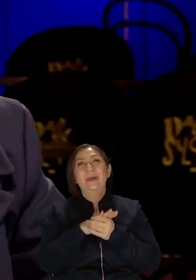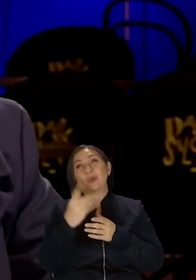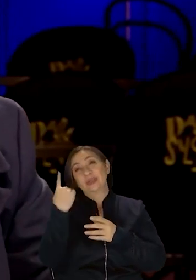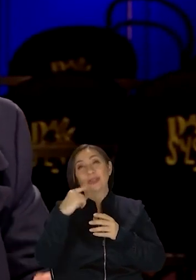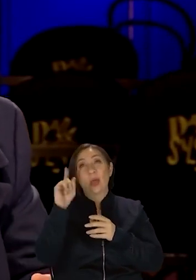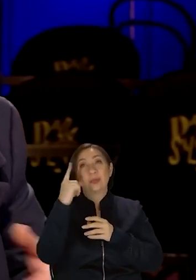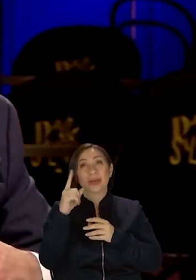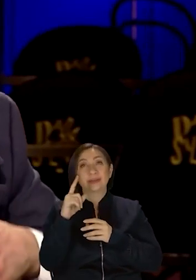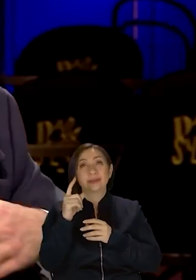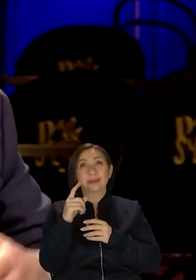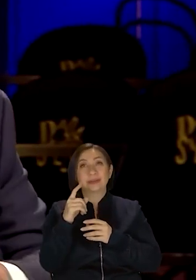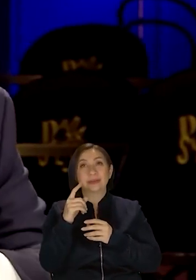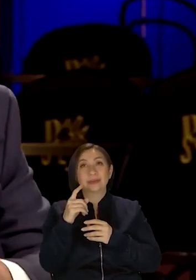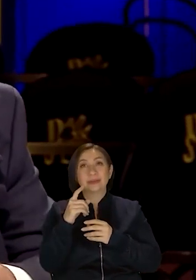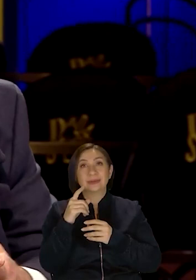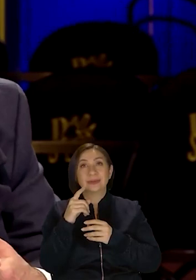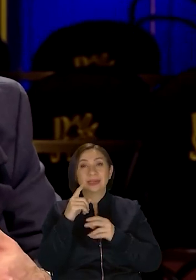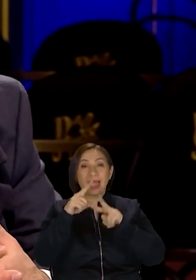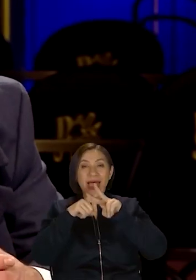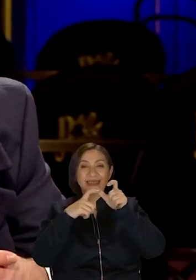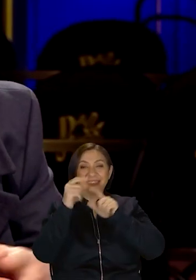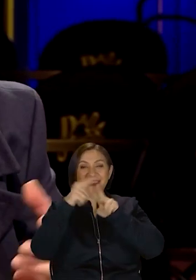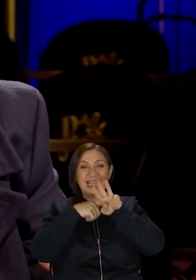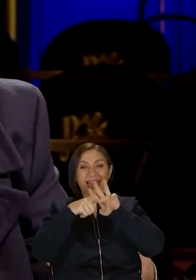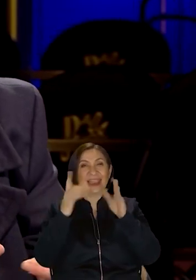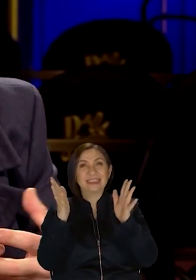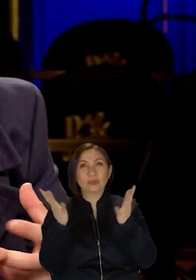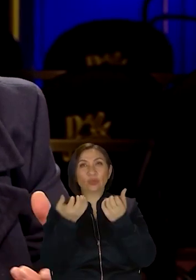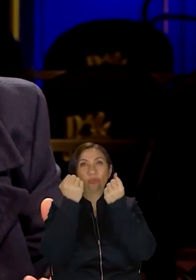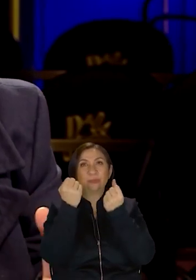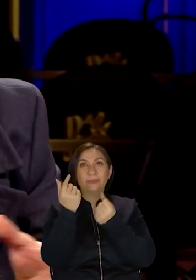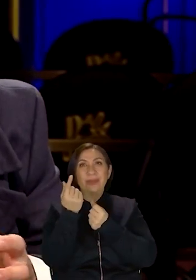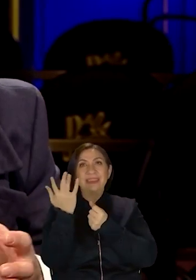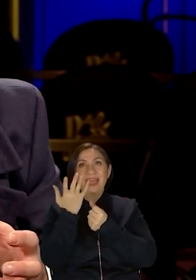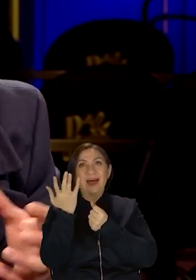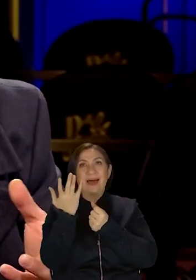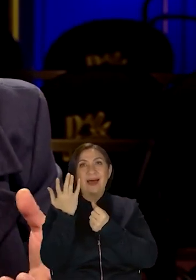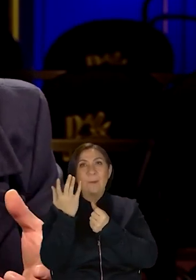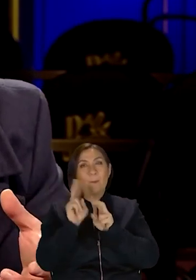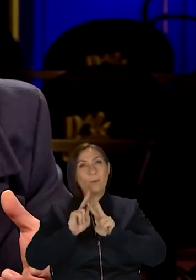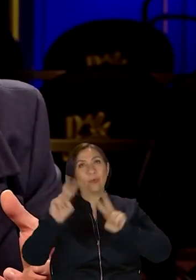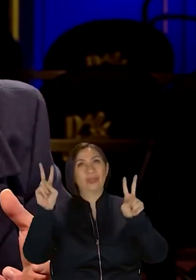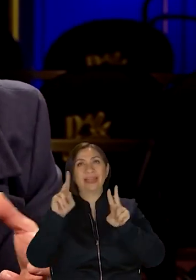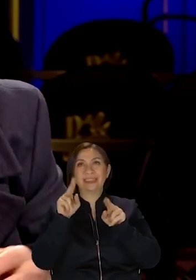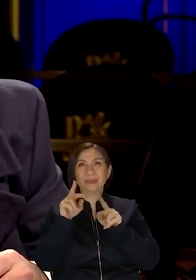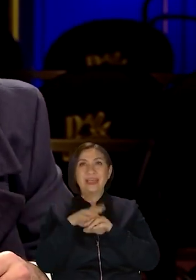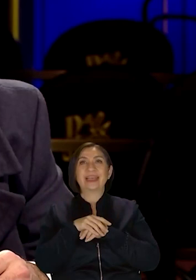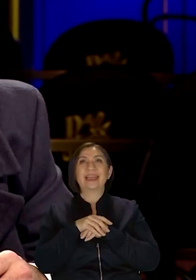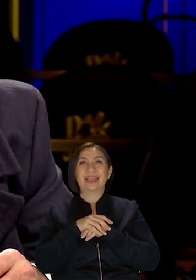yönetmeni. Yani aslında Asiye nasıl kurtuldun? Biraz daha böyle bir modern versiyon. Modern